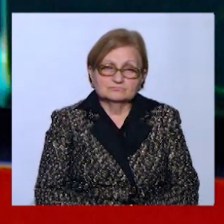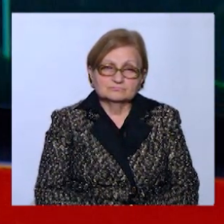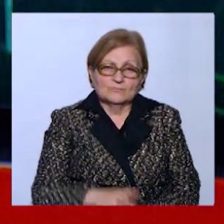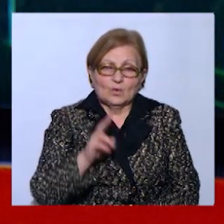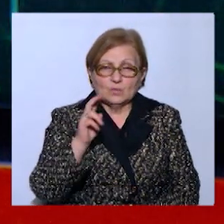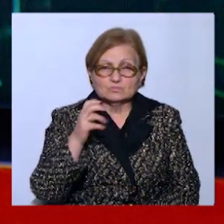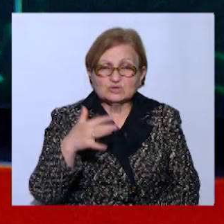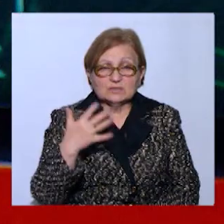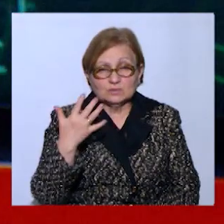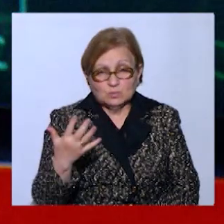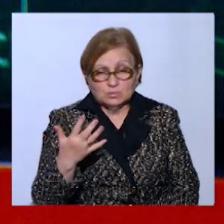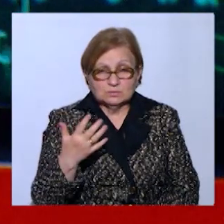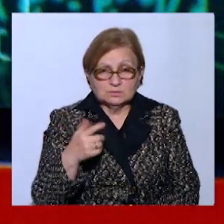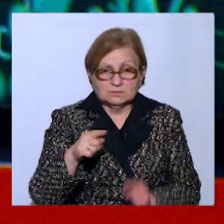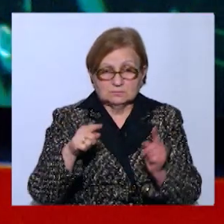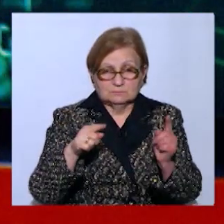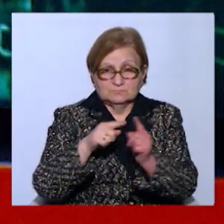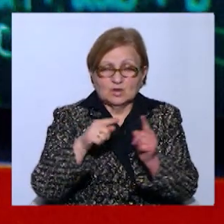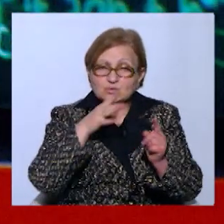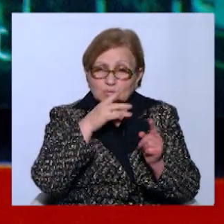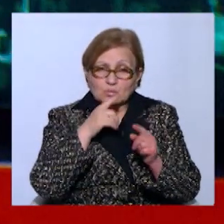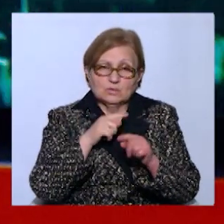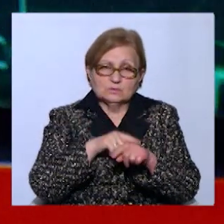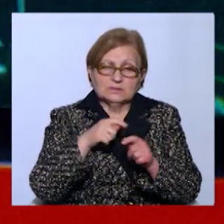შემთხვევაში 250.